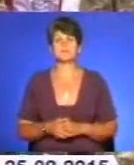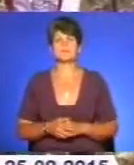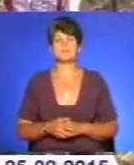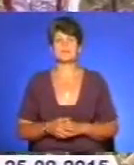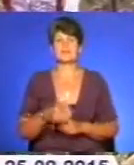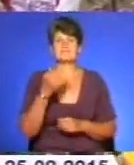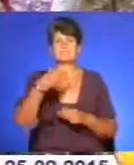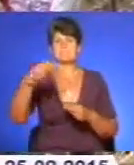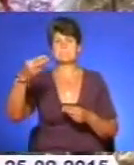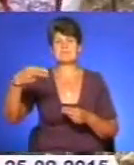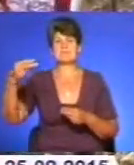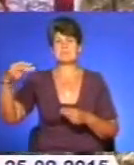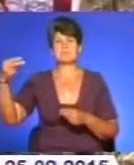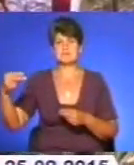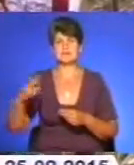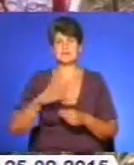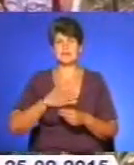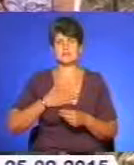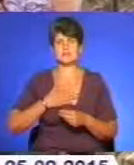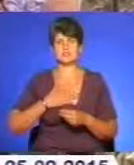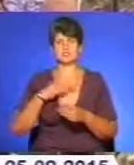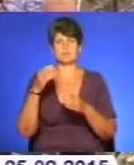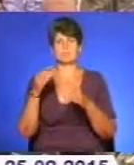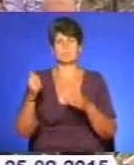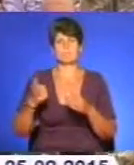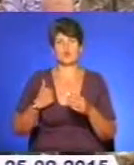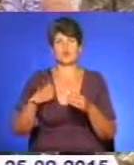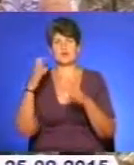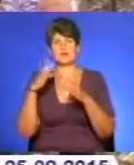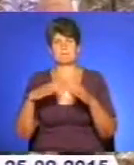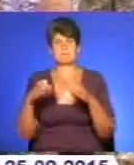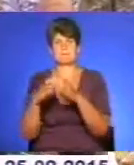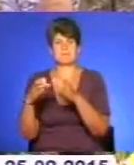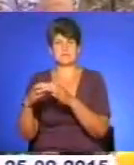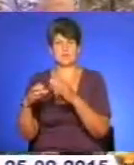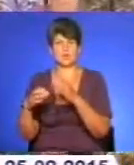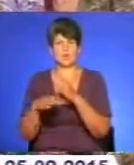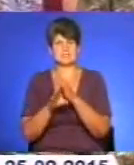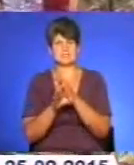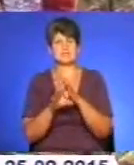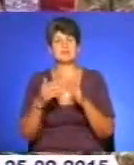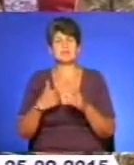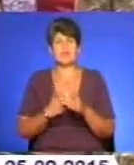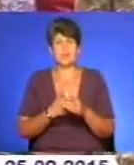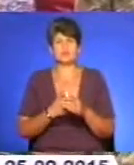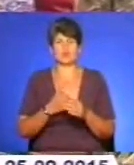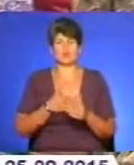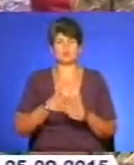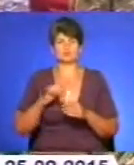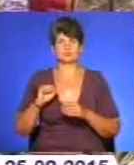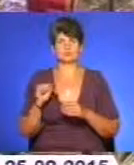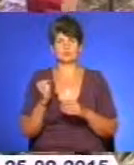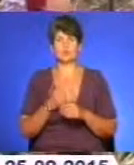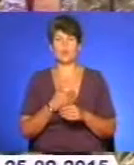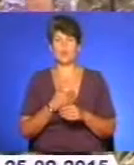Він підписаний всіми нашими бойовими підрозділами. І я хочу, і мої побратими хочуть,